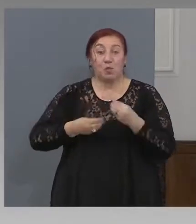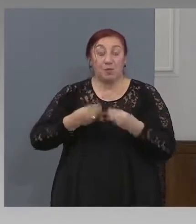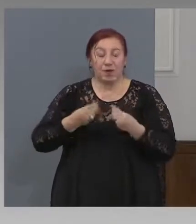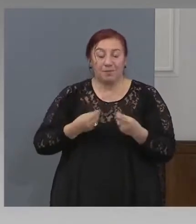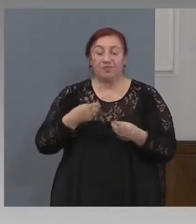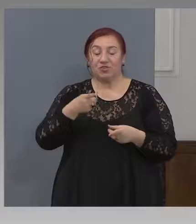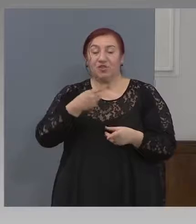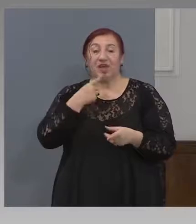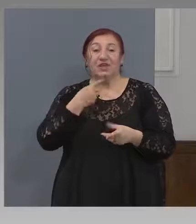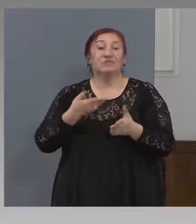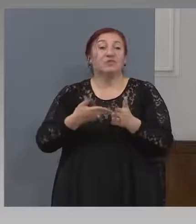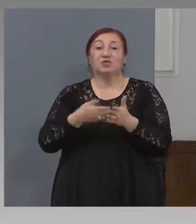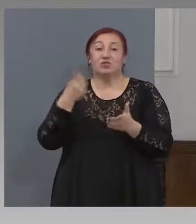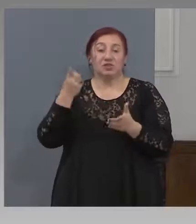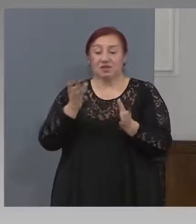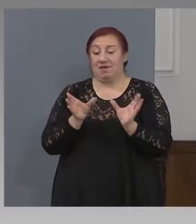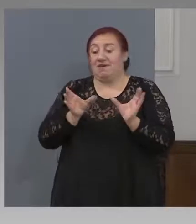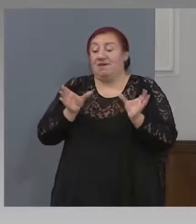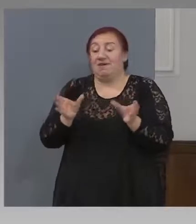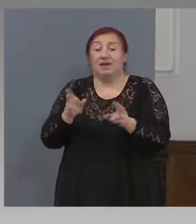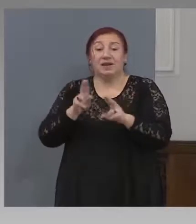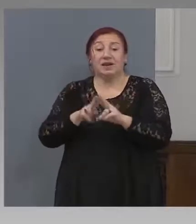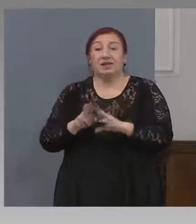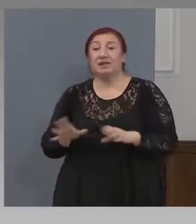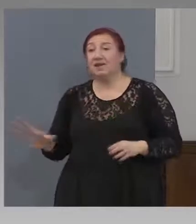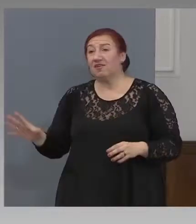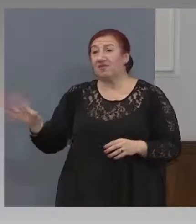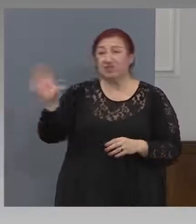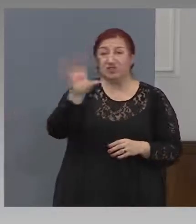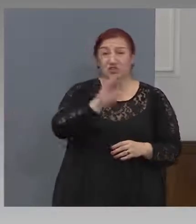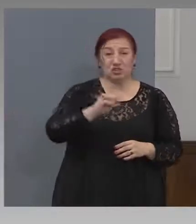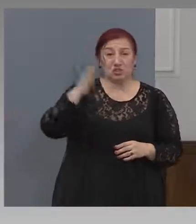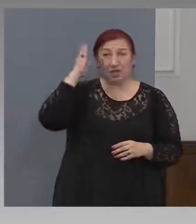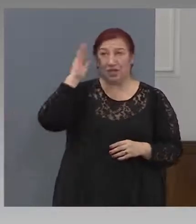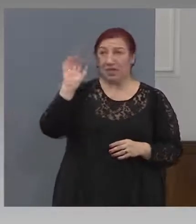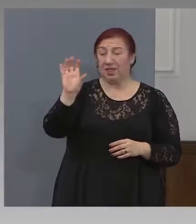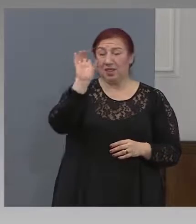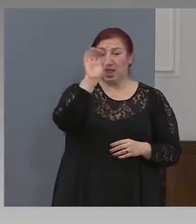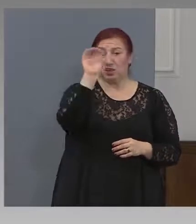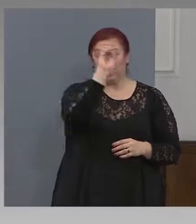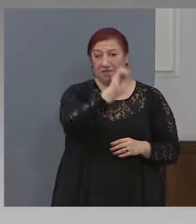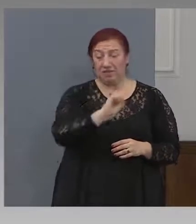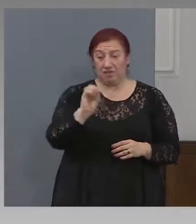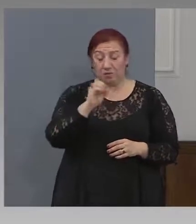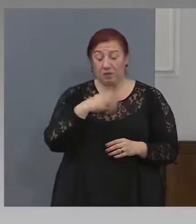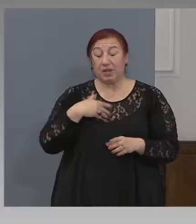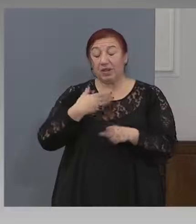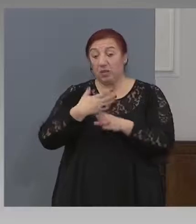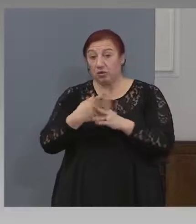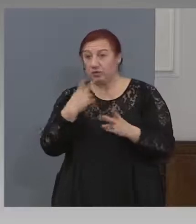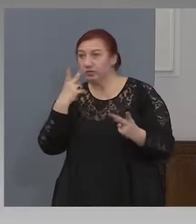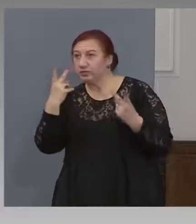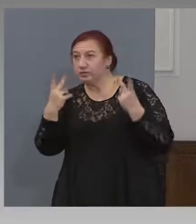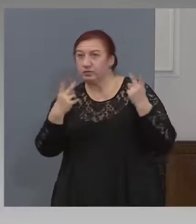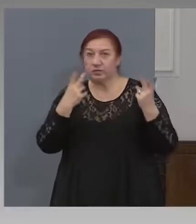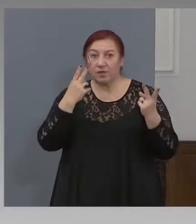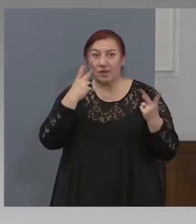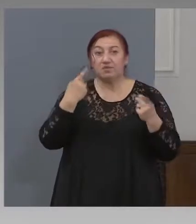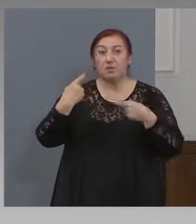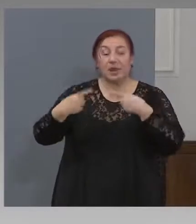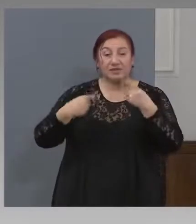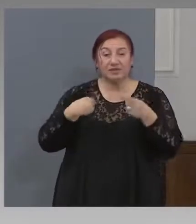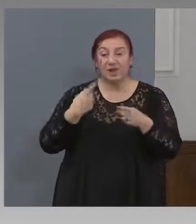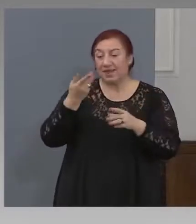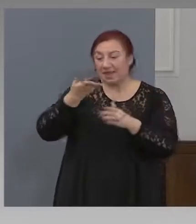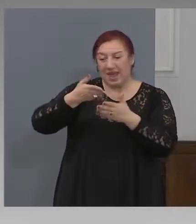карантината и ограниченията и във всички държави. Продължаваме да следим как ще се развие ситуацията. Част от мерките, които